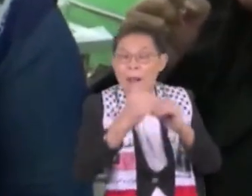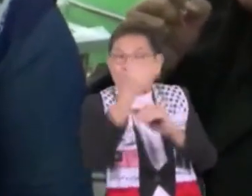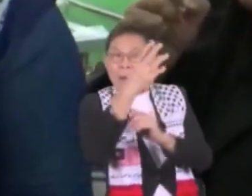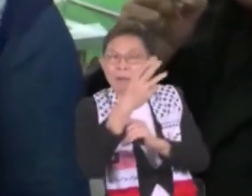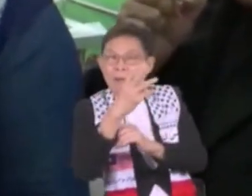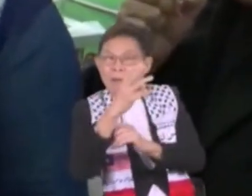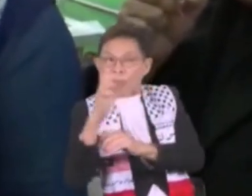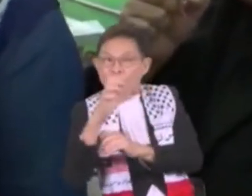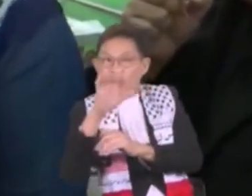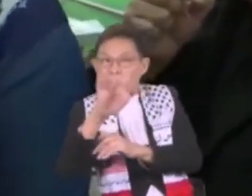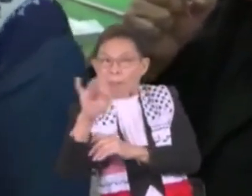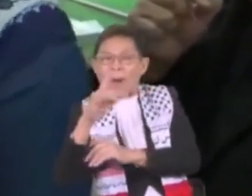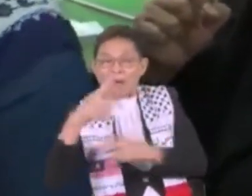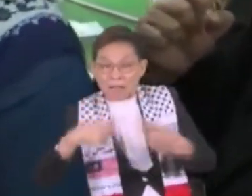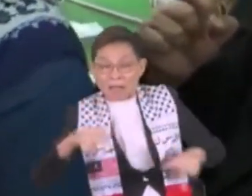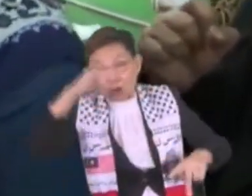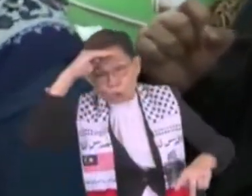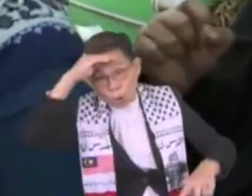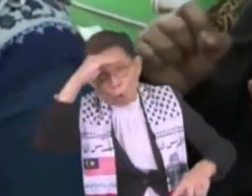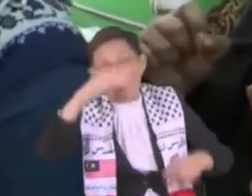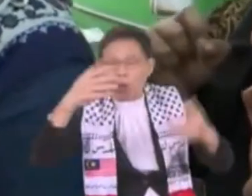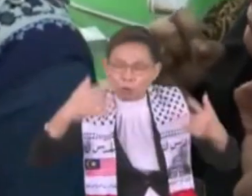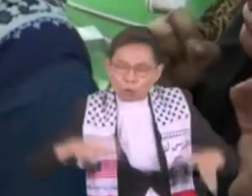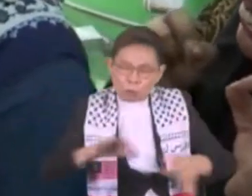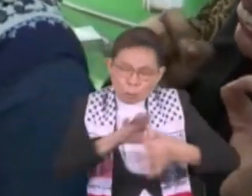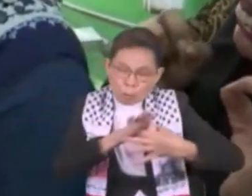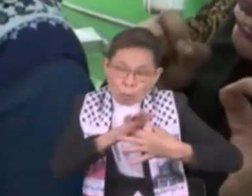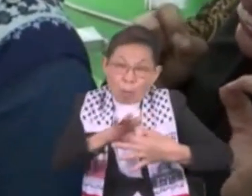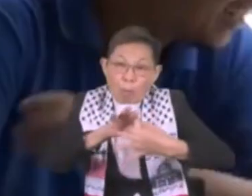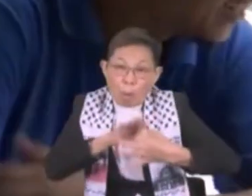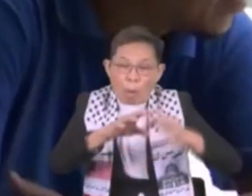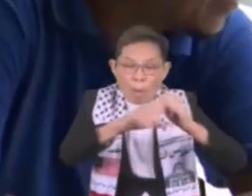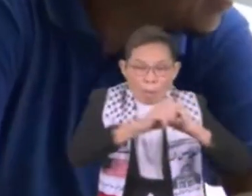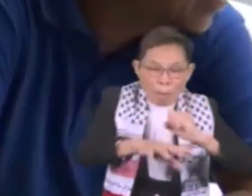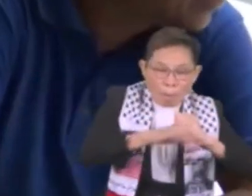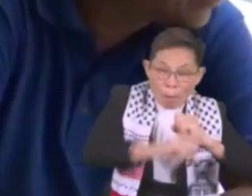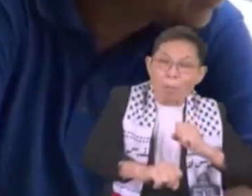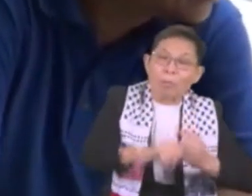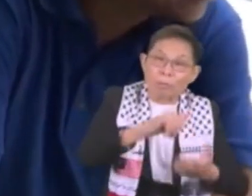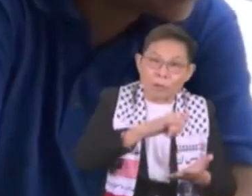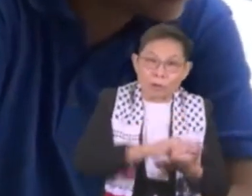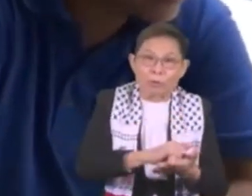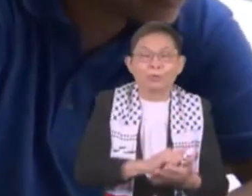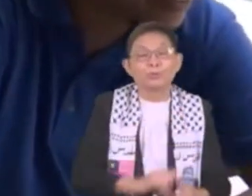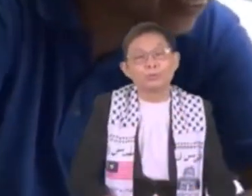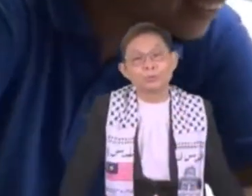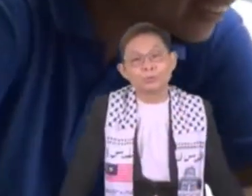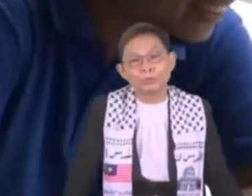688 kedai di Johor telah bekerjasama dalam kempen tersebut.